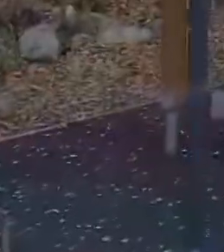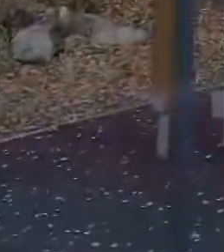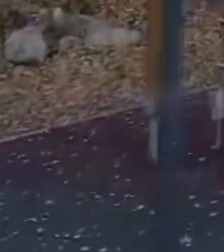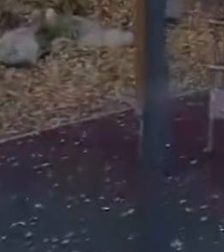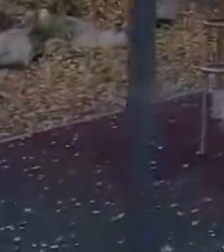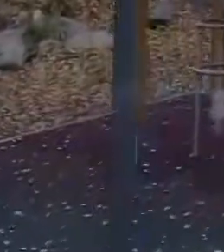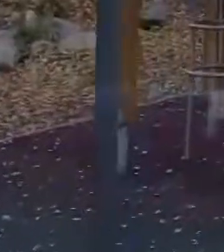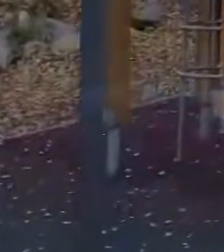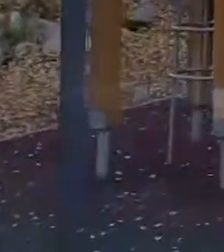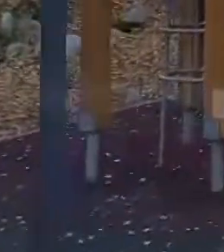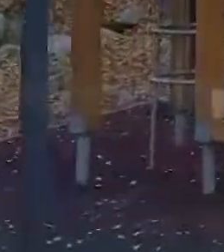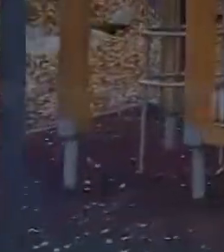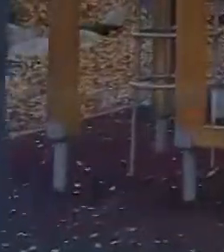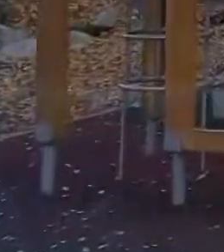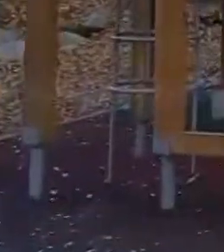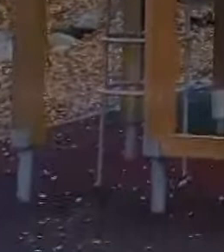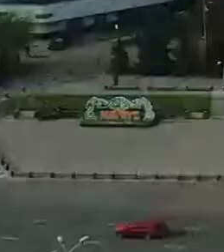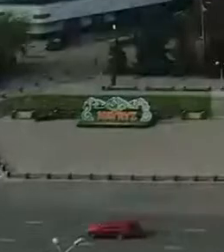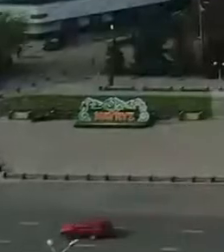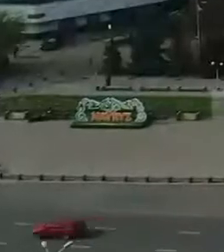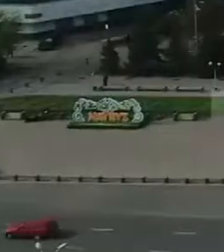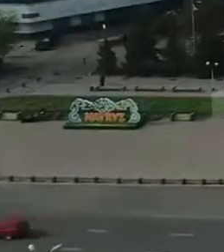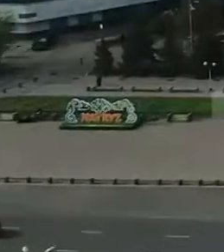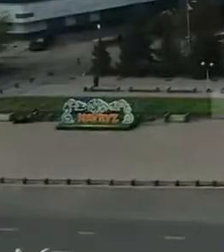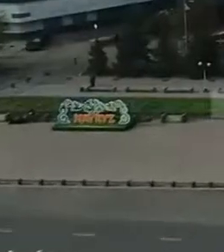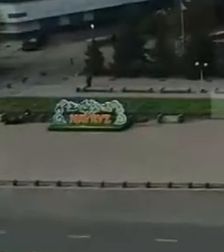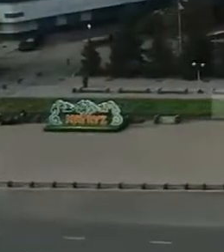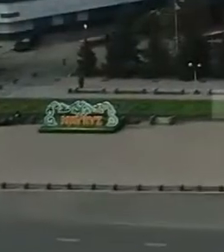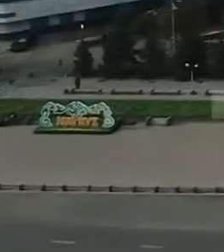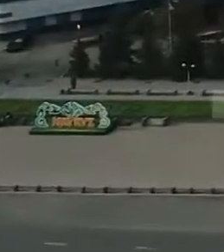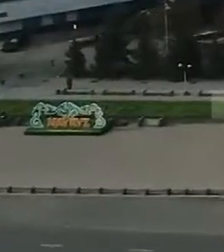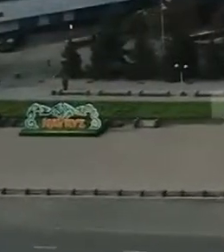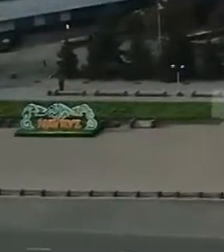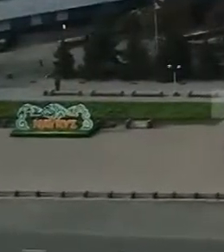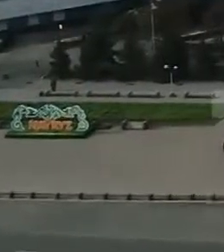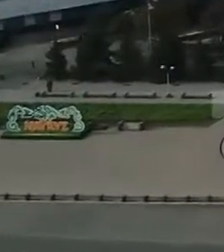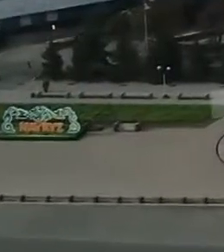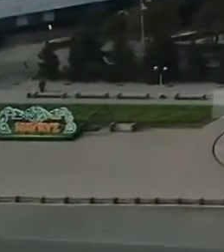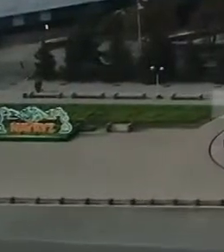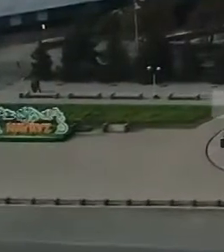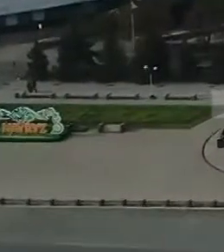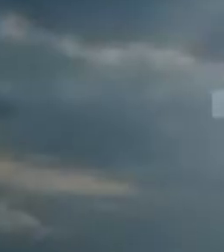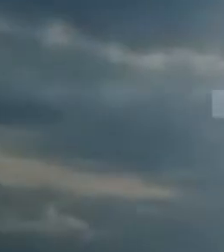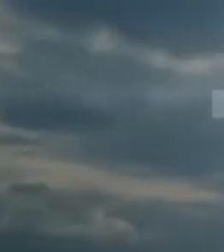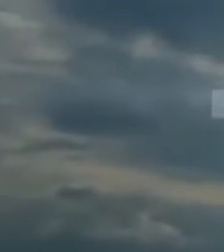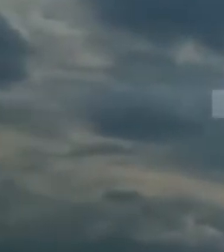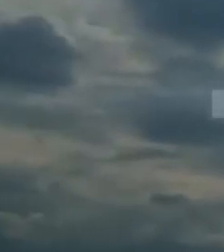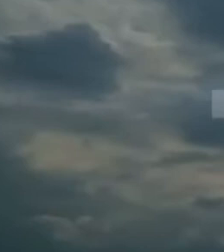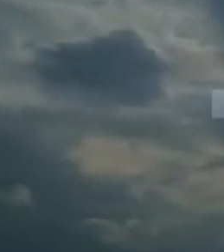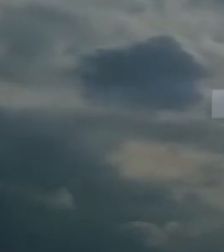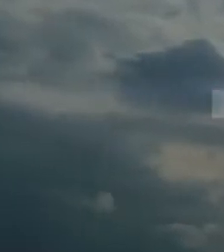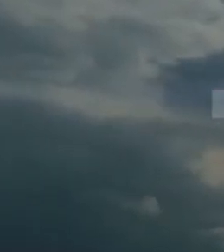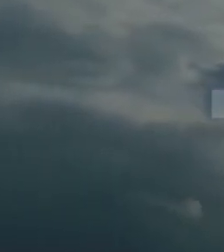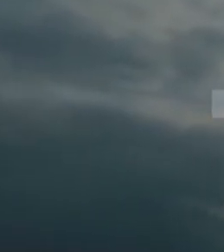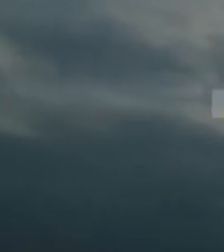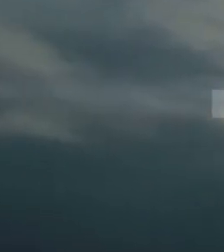обещают завершить строительные работы в следующем году. Впрочем, масштабная реконструкция планируется в самом сердце мегаполиса – на площади Республики.